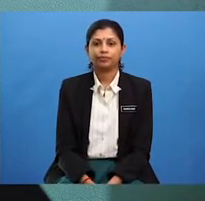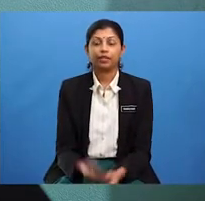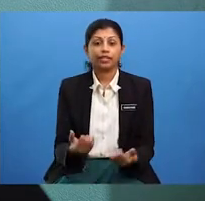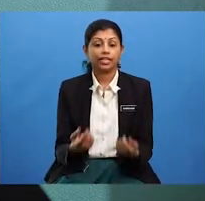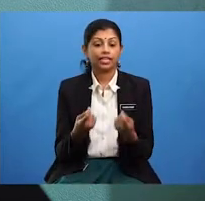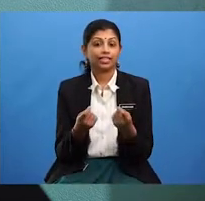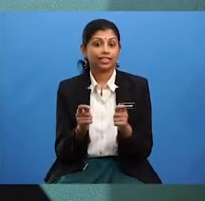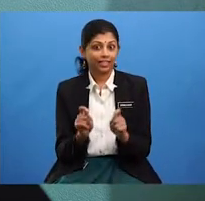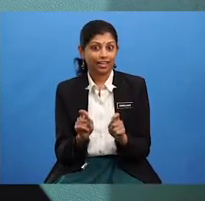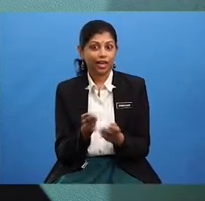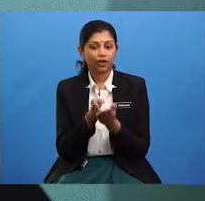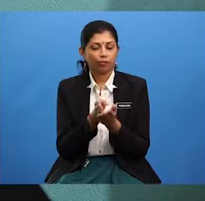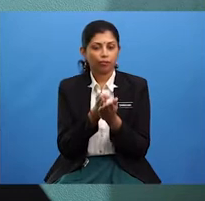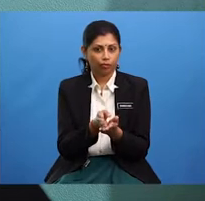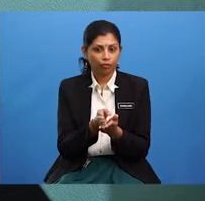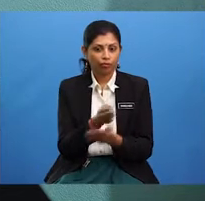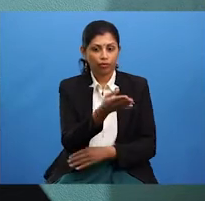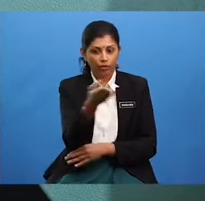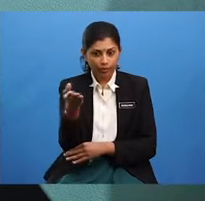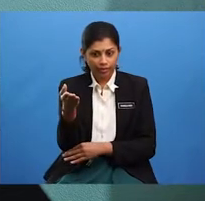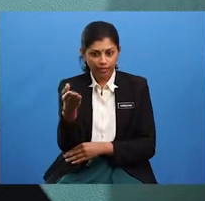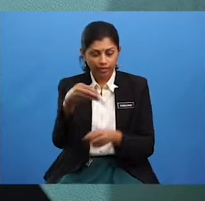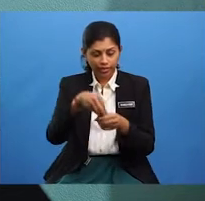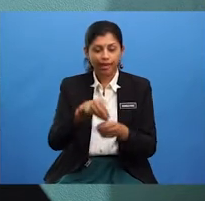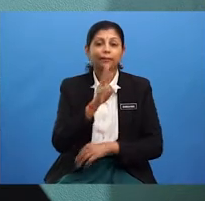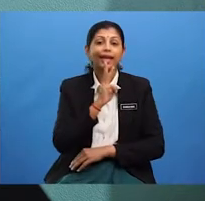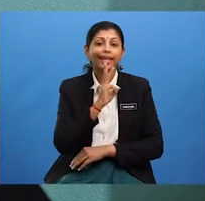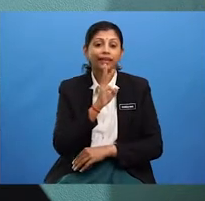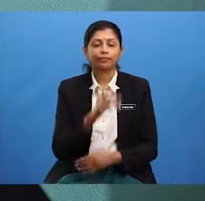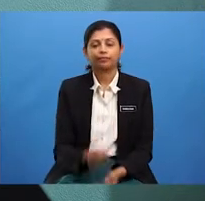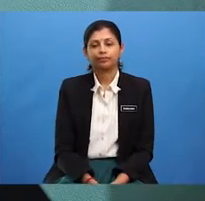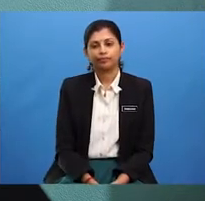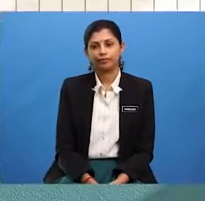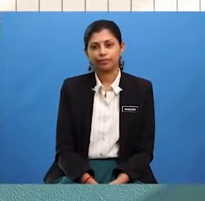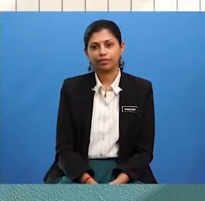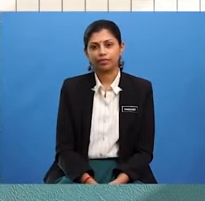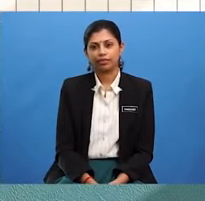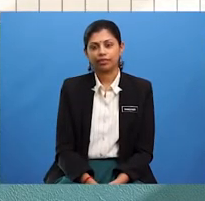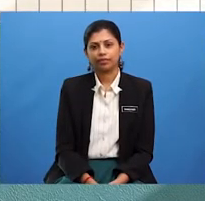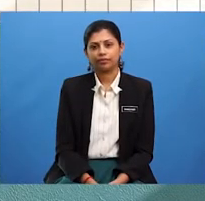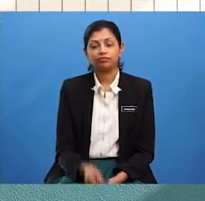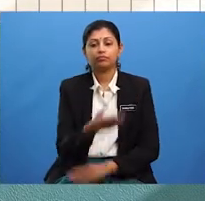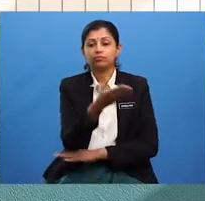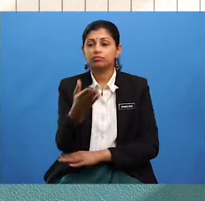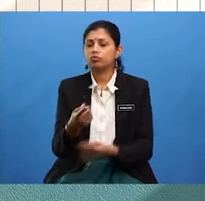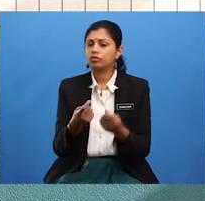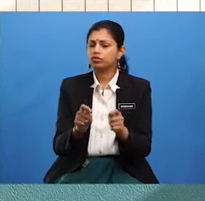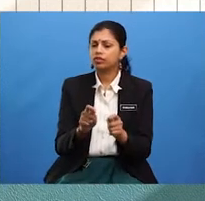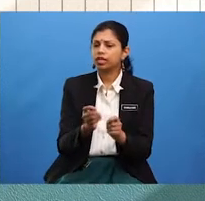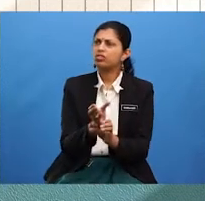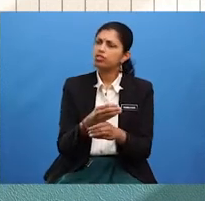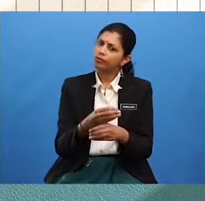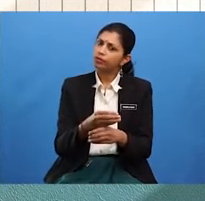uji model bot mainan kamu di dalam air. Cuba kamu cipta model